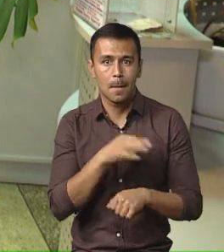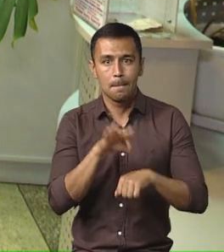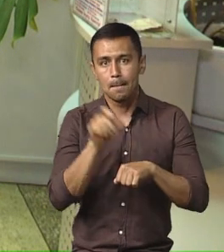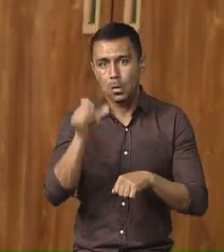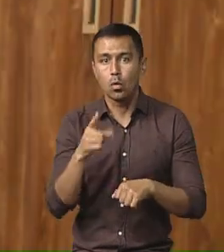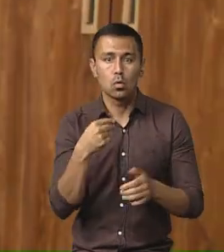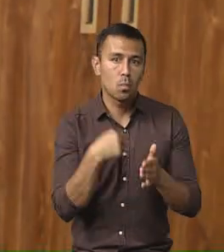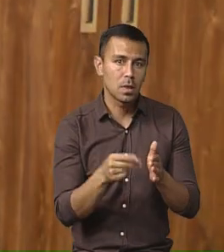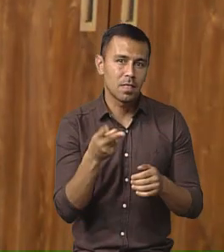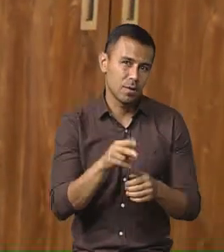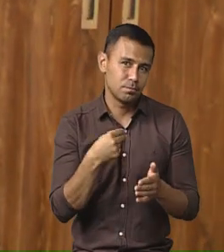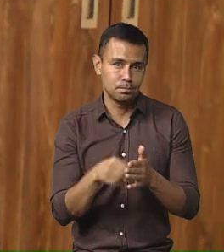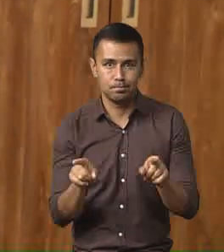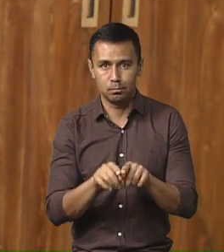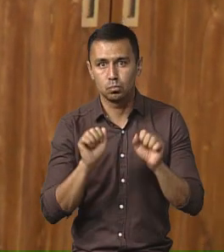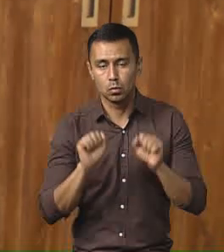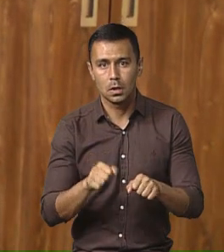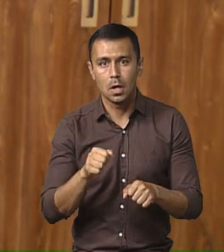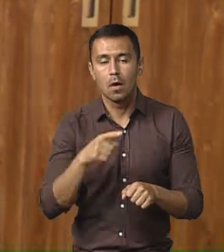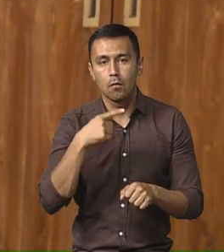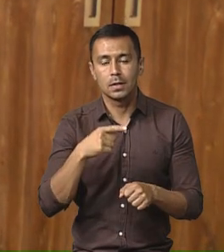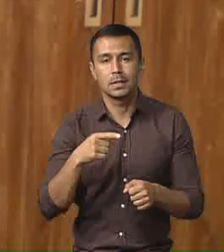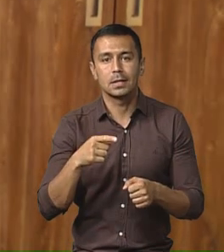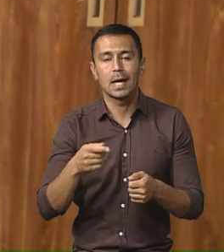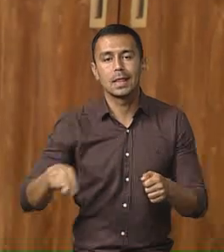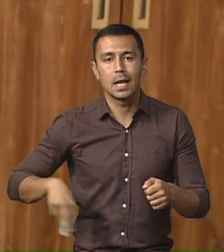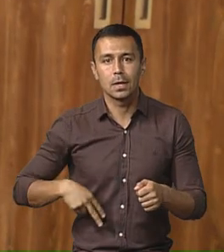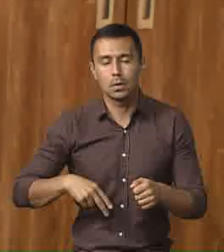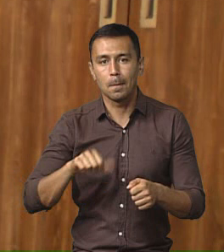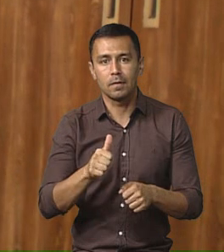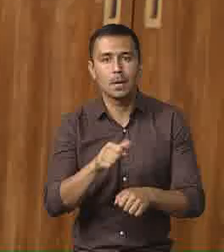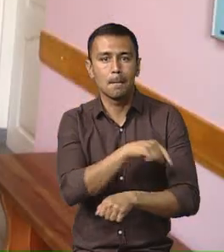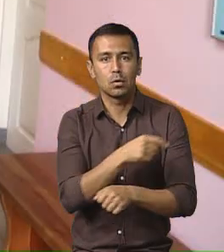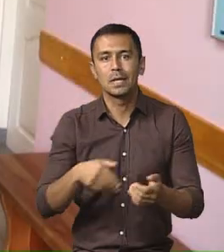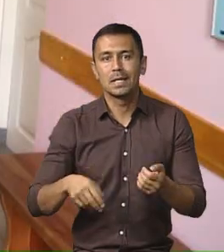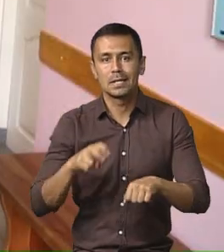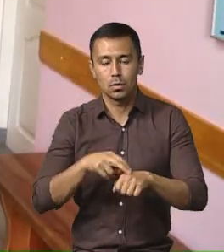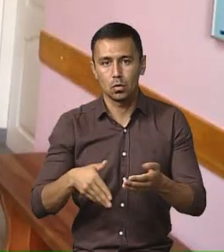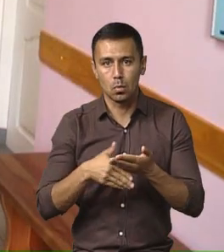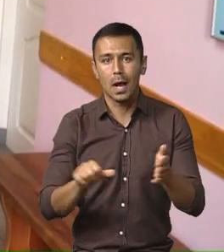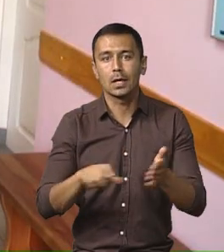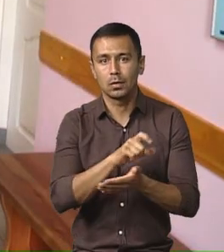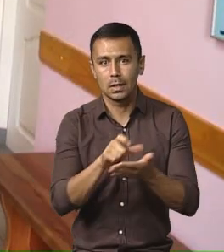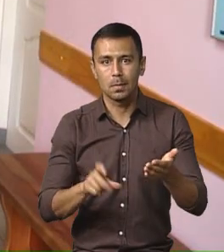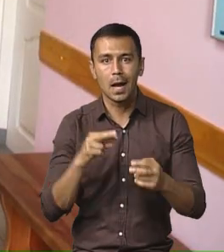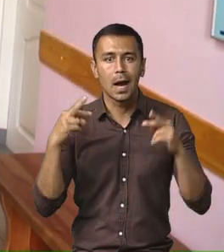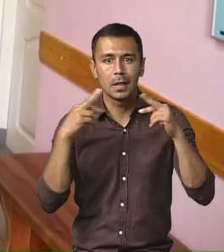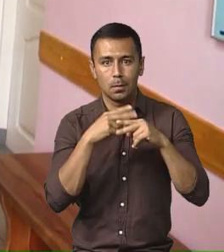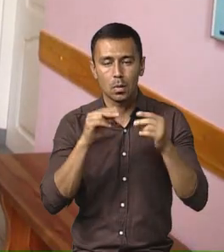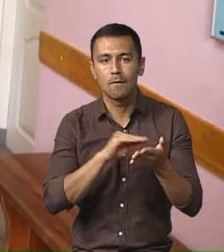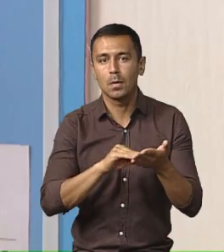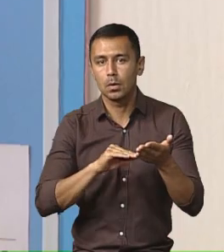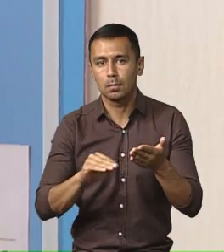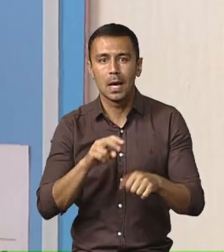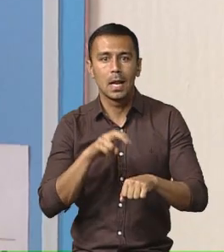і 1 блістер, і 2. За словами директорки Центру первинної медико-санітарної допомоги номер 2 Людмили Головко, електронний рецепт на антибіотики